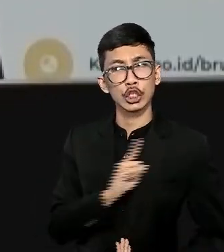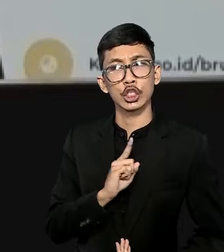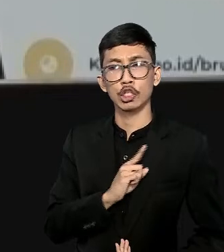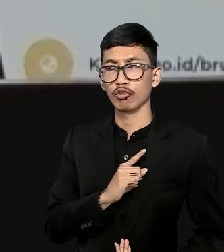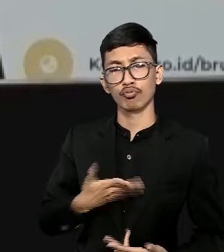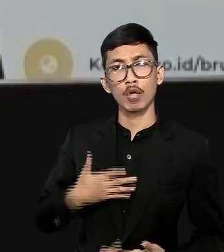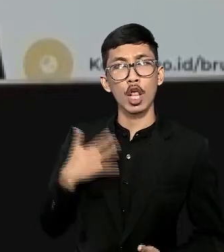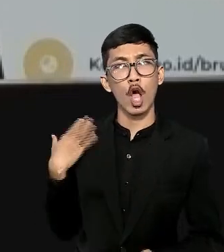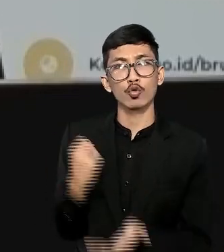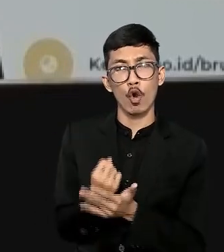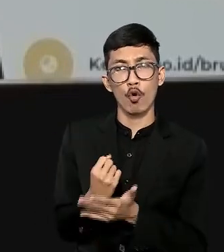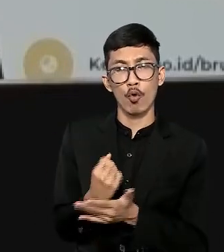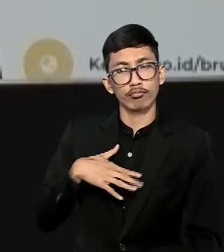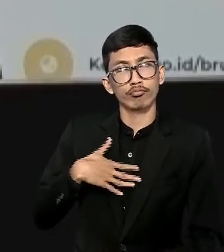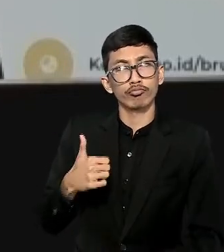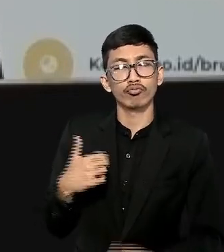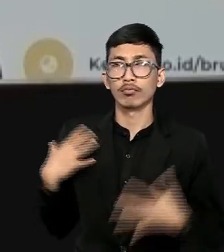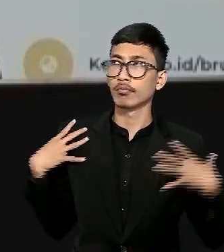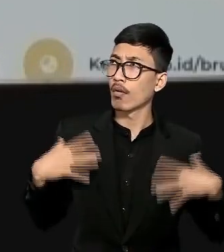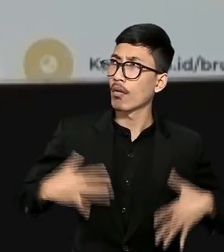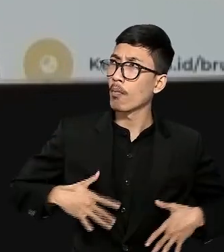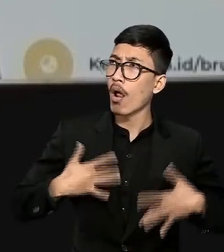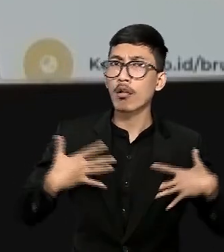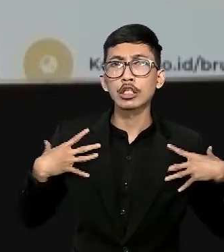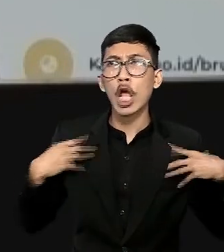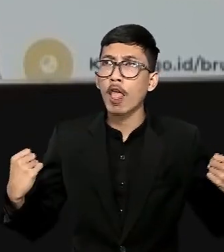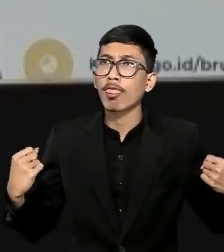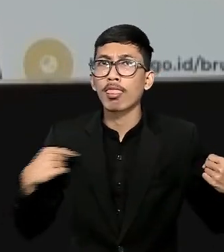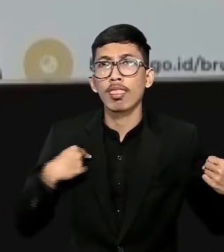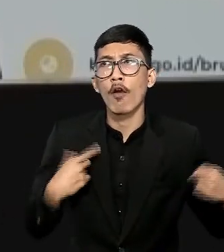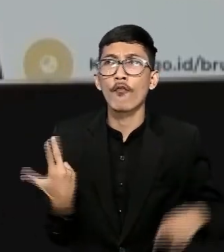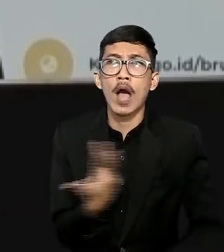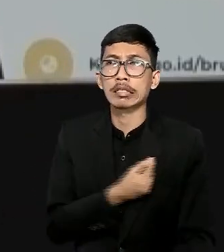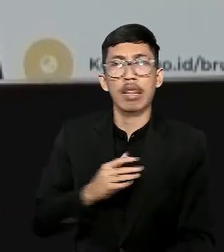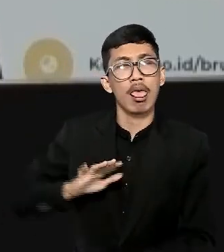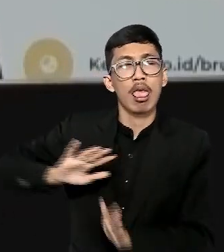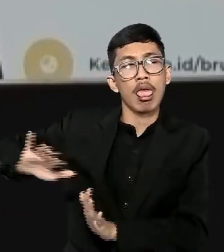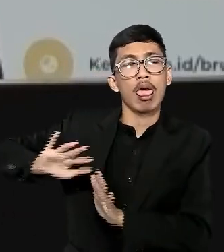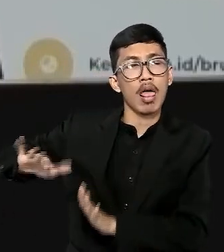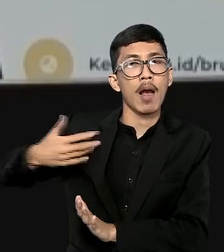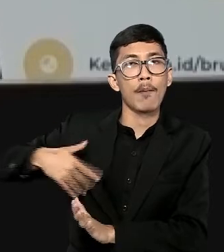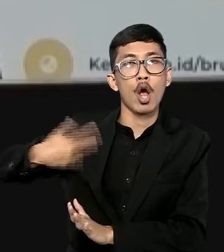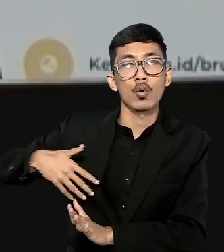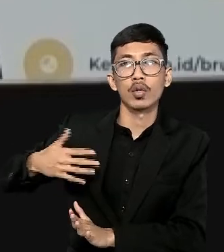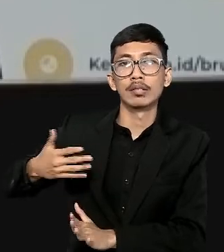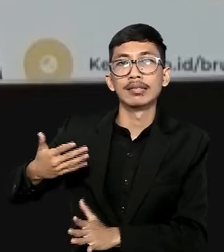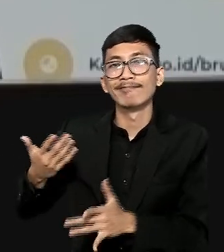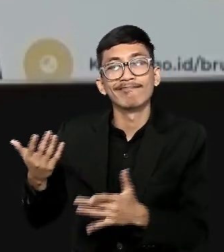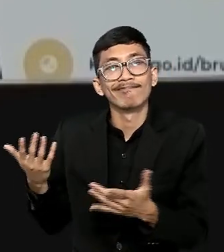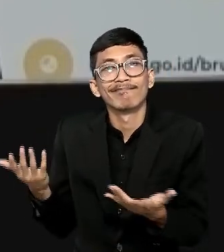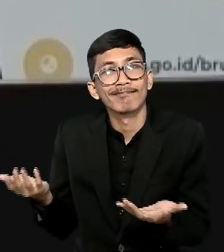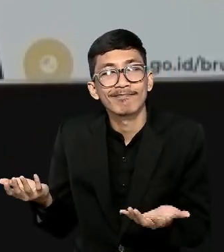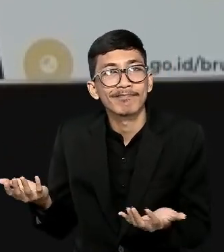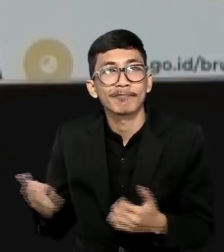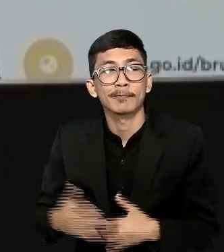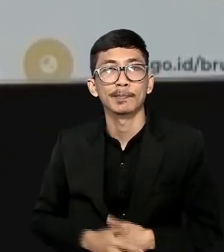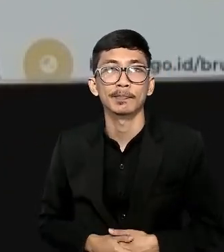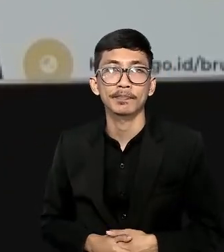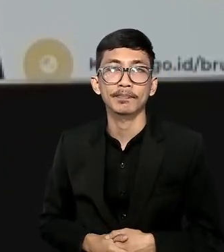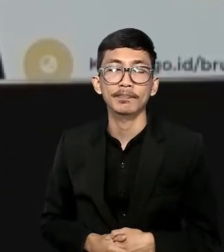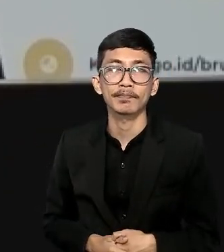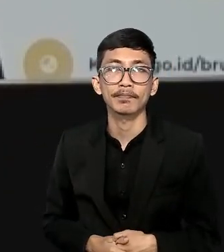saya saya tanggung jawab atau mereka merasa sehat sehingga tidak perlu tidak perlu nah divaksin eh